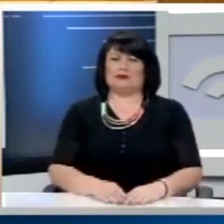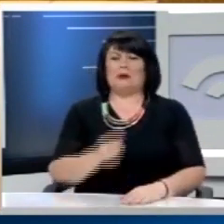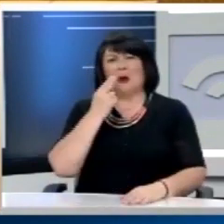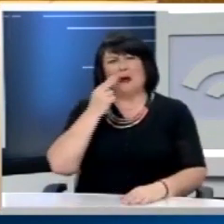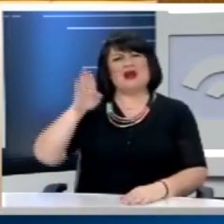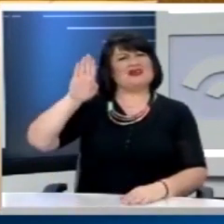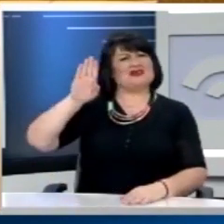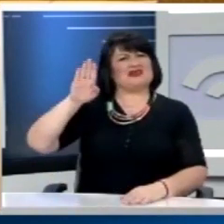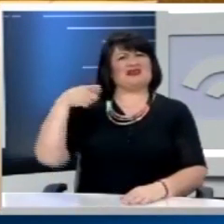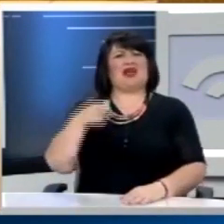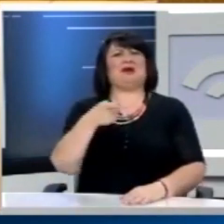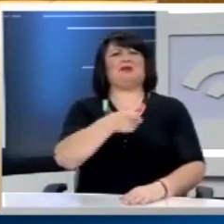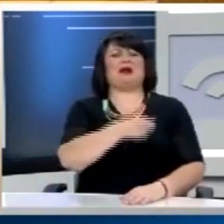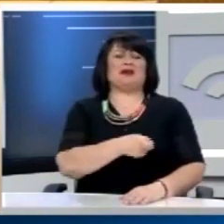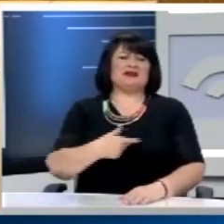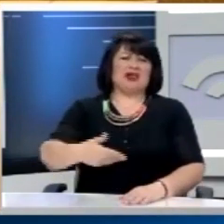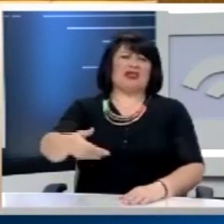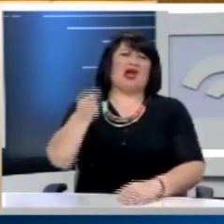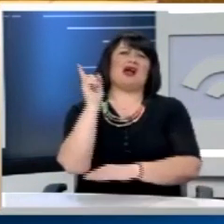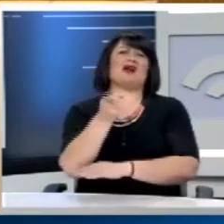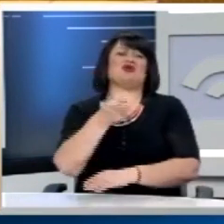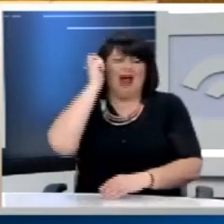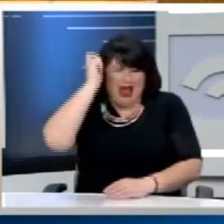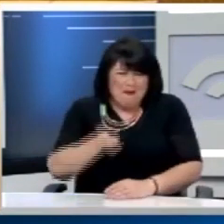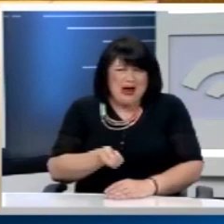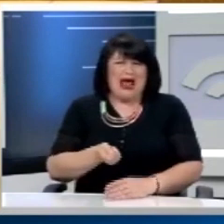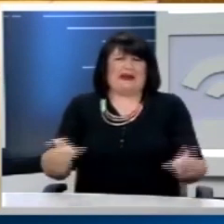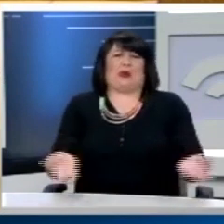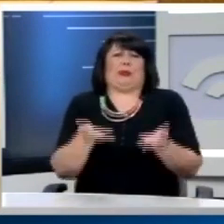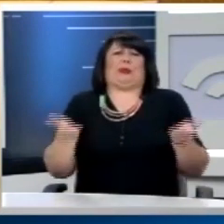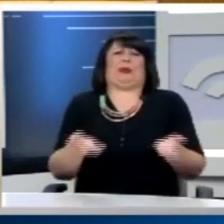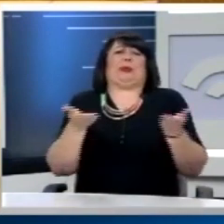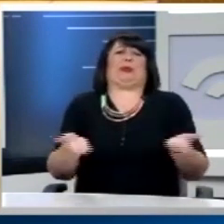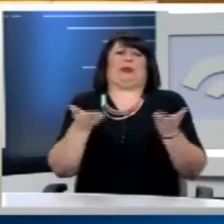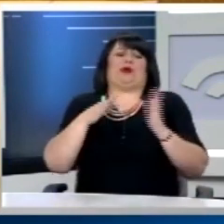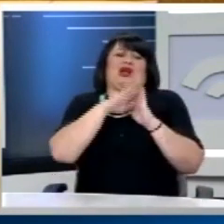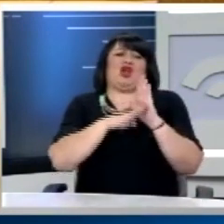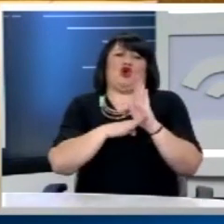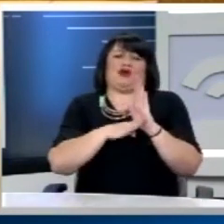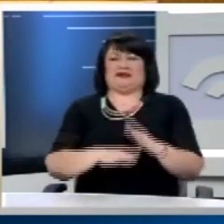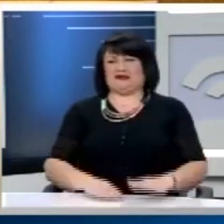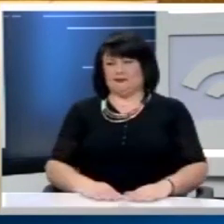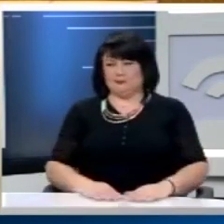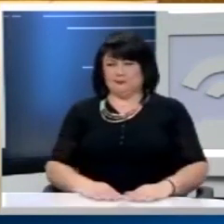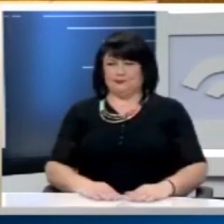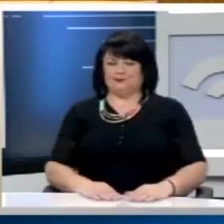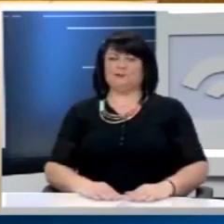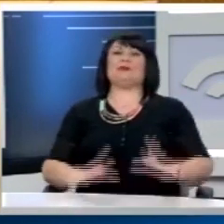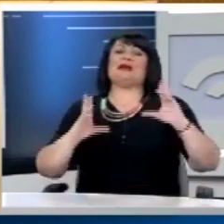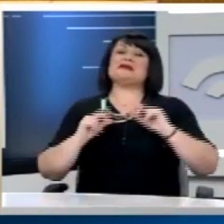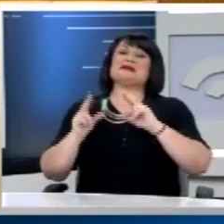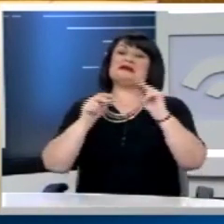ναζιστές εγκληματίες θα κριθούν με απαράδεκτα ευνοϊκότερους όρους. Στη συζήτηση για